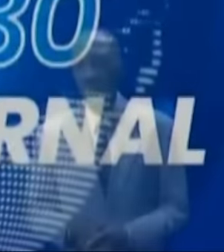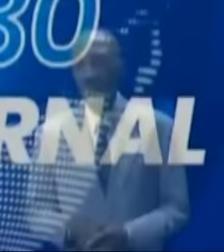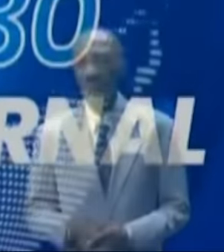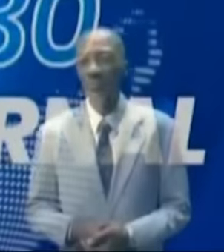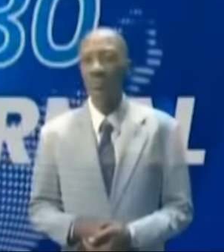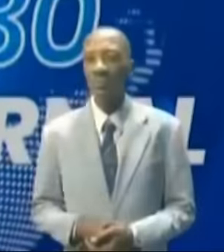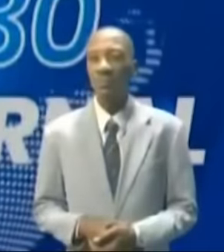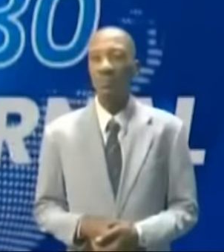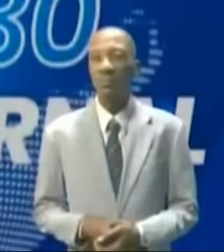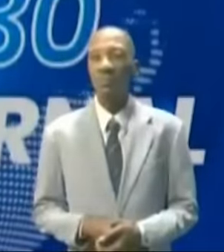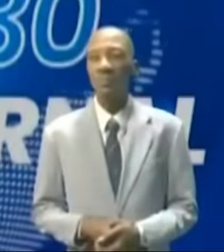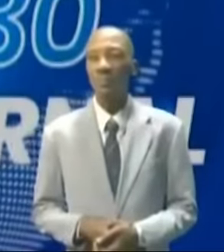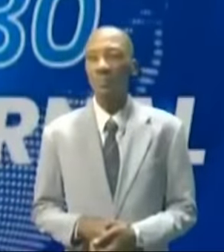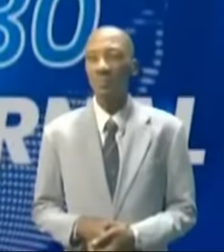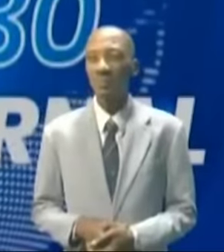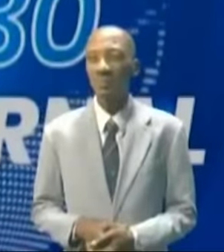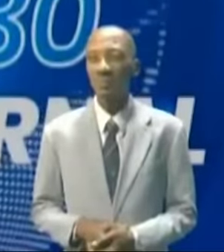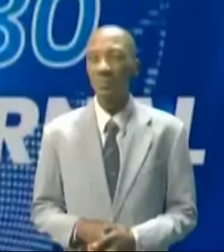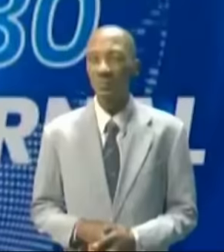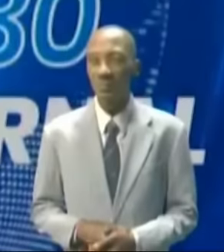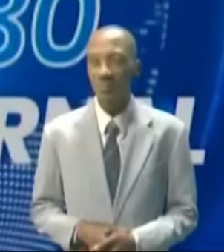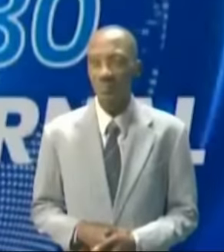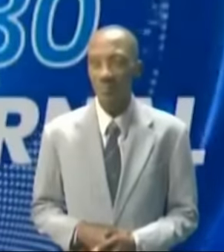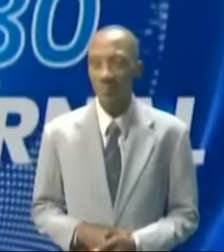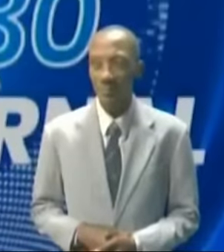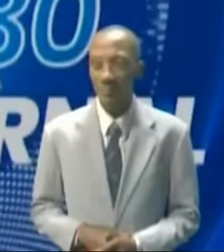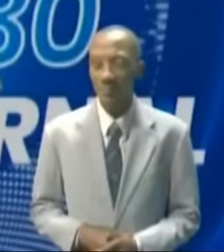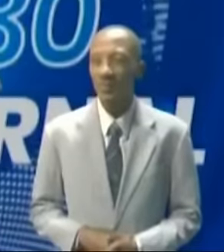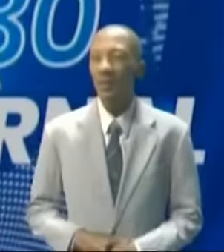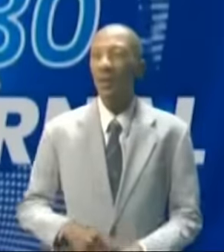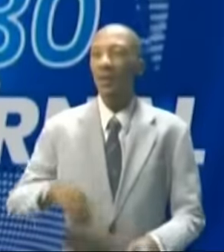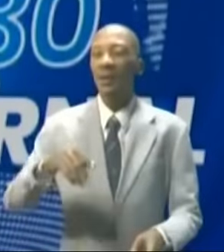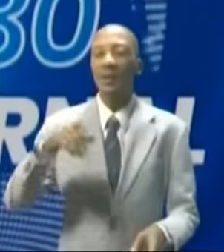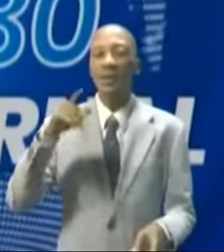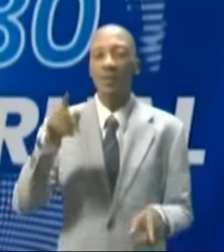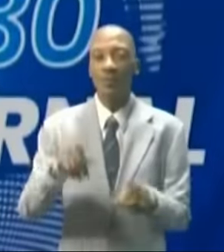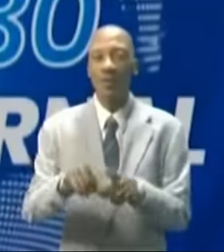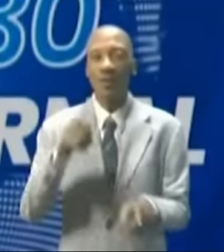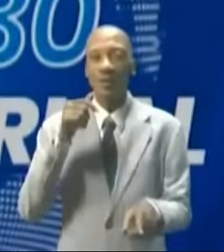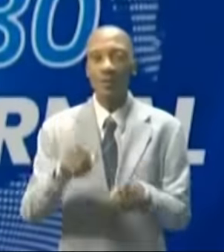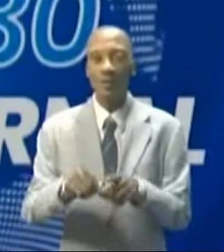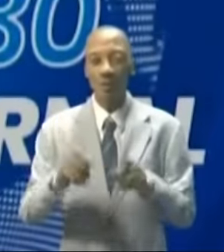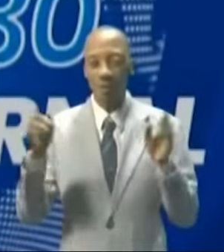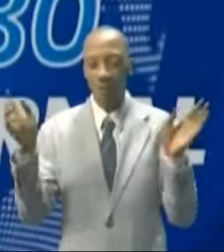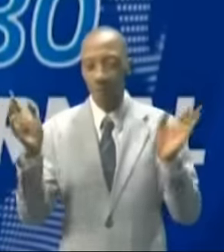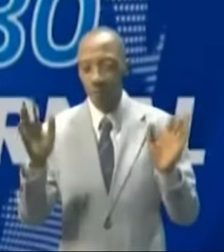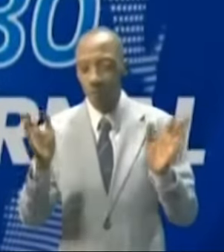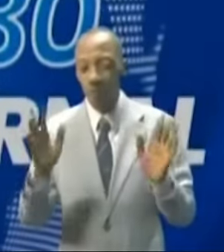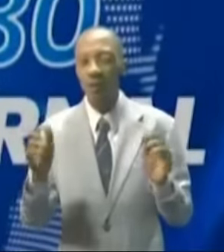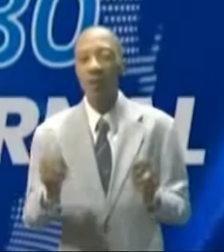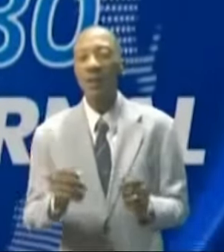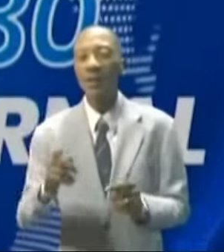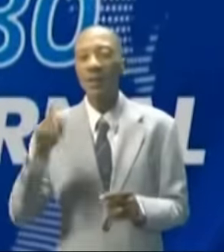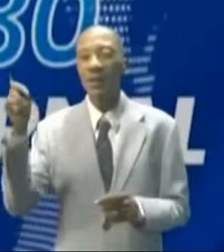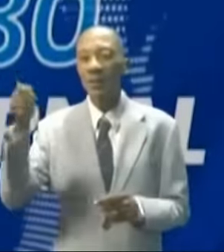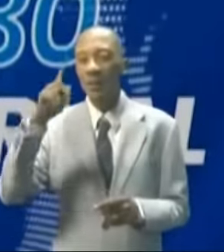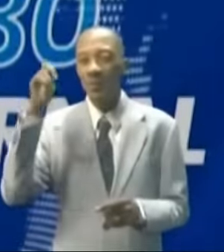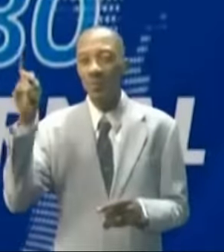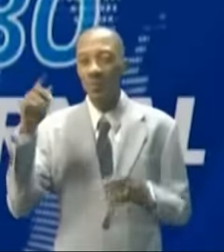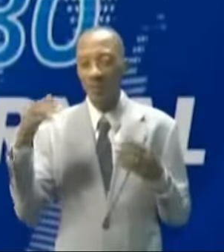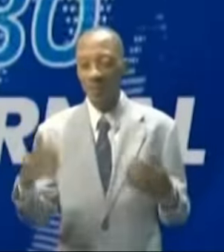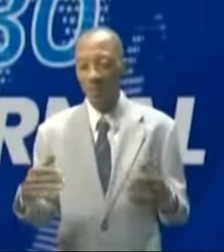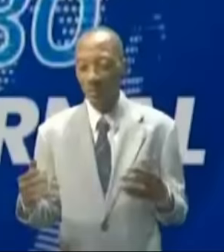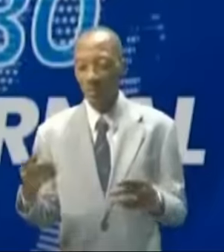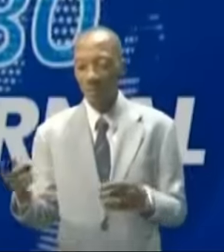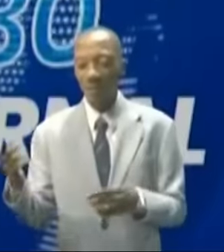L'environnement, une question de vie ou de mort à l'échelle planétaire. Le 5 juin de chaque année, le monde célèbre la journée